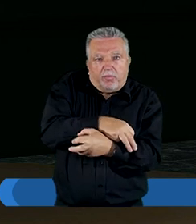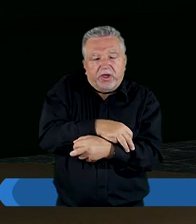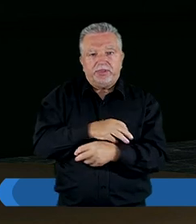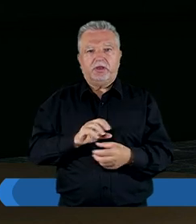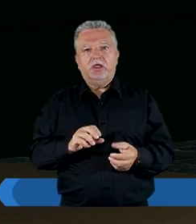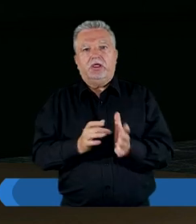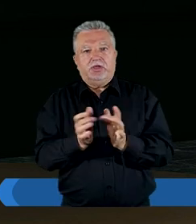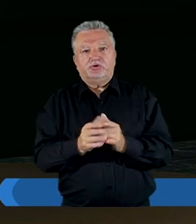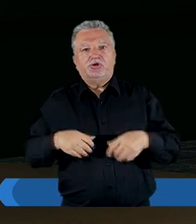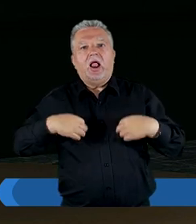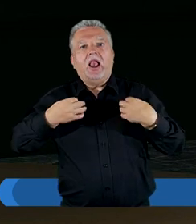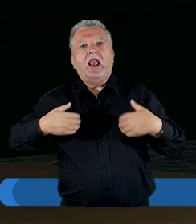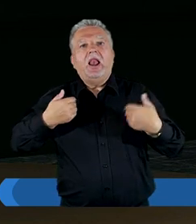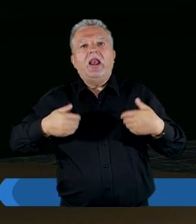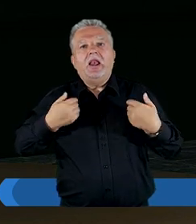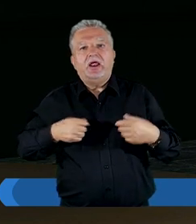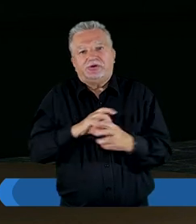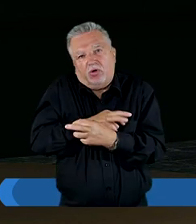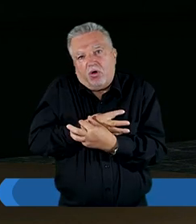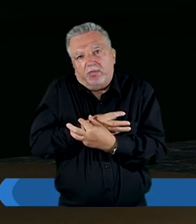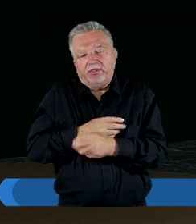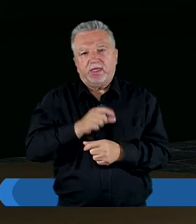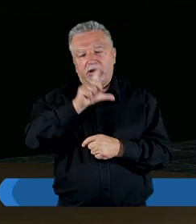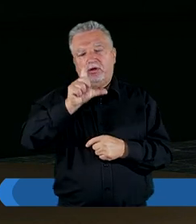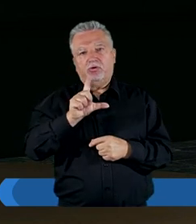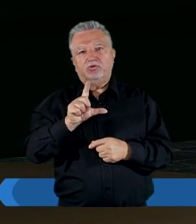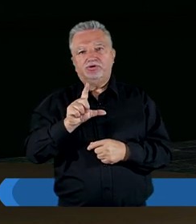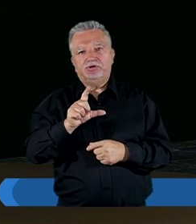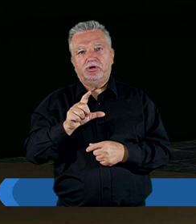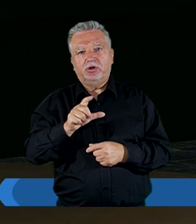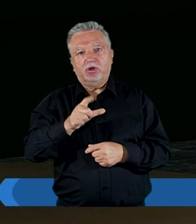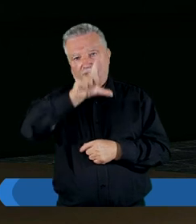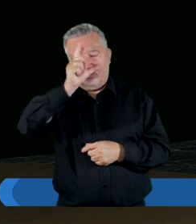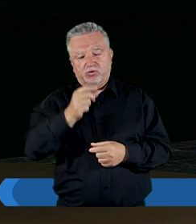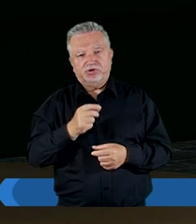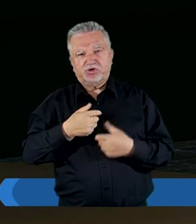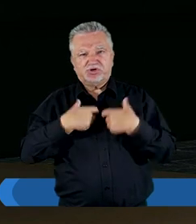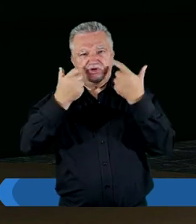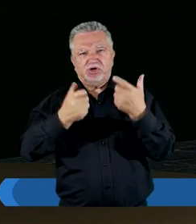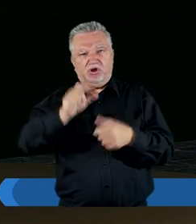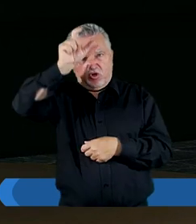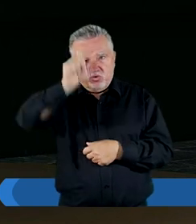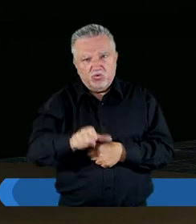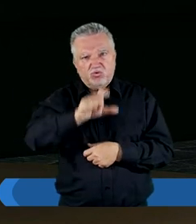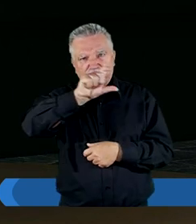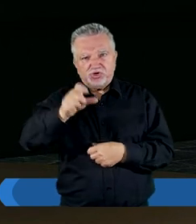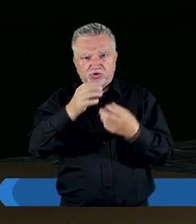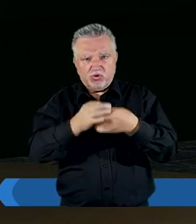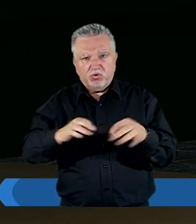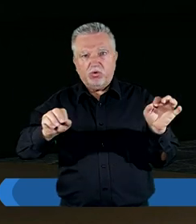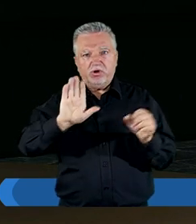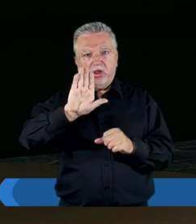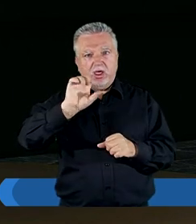leczył opętanych ludzi, który doprowadził do tego, że tłum krzyczał, żeby ukrzyżować Jezusa, a uwolnić